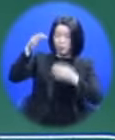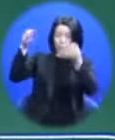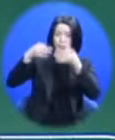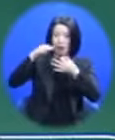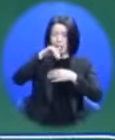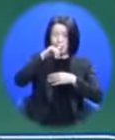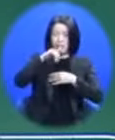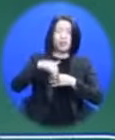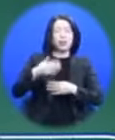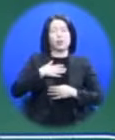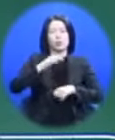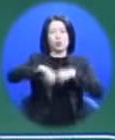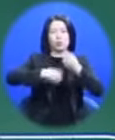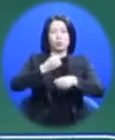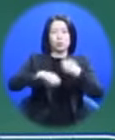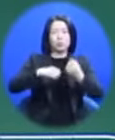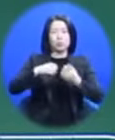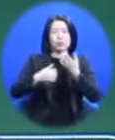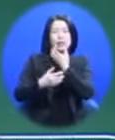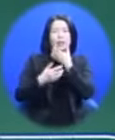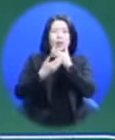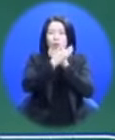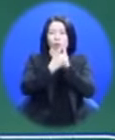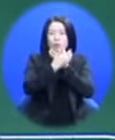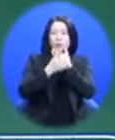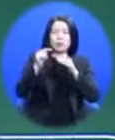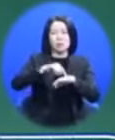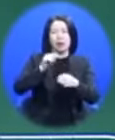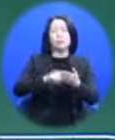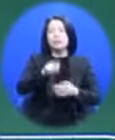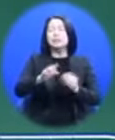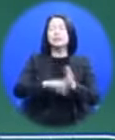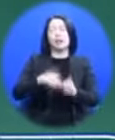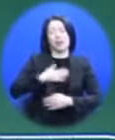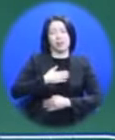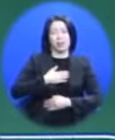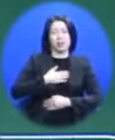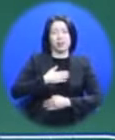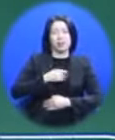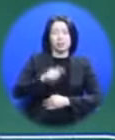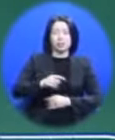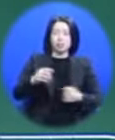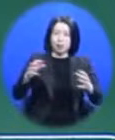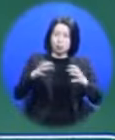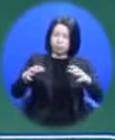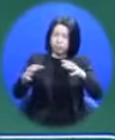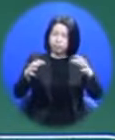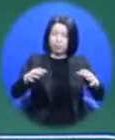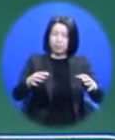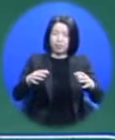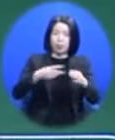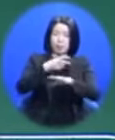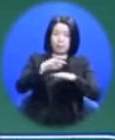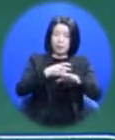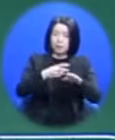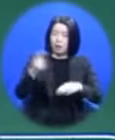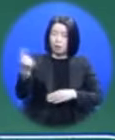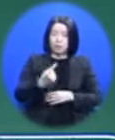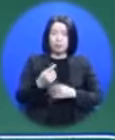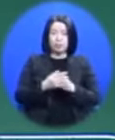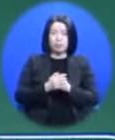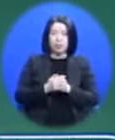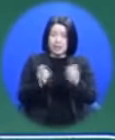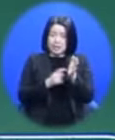제가 동물원의 원숭이의 마음을 그때 알았습니다. 그런데 막 그렇게 북적북적 이렇게 지내다가 버스가 와가지고